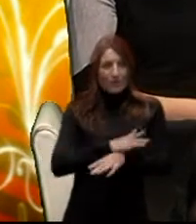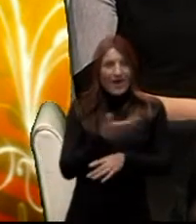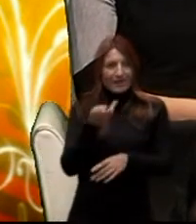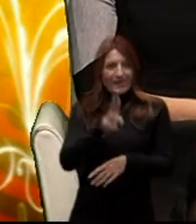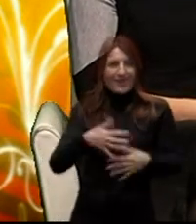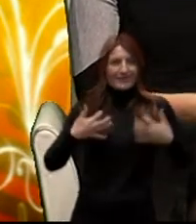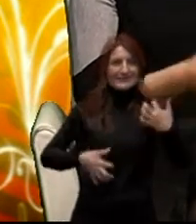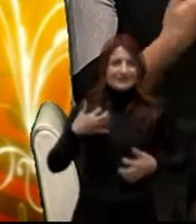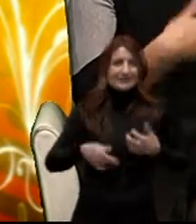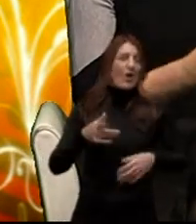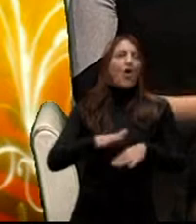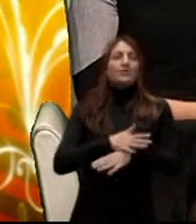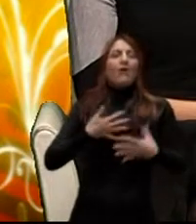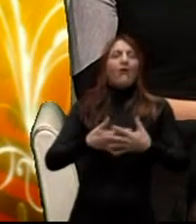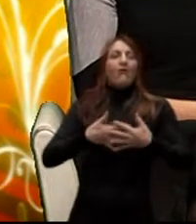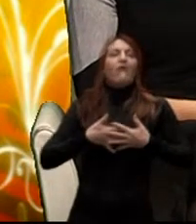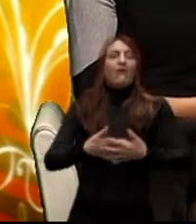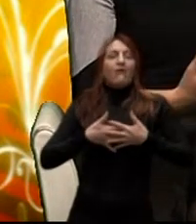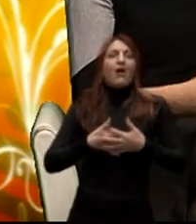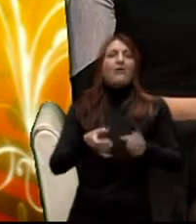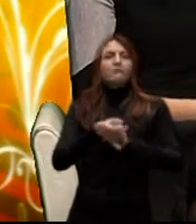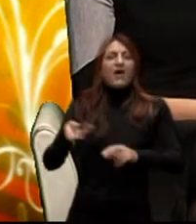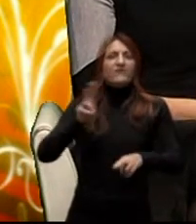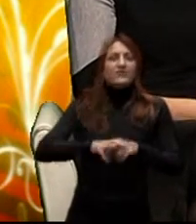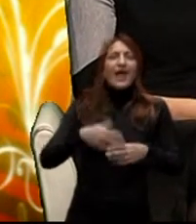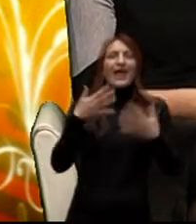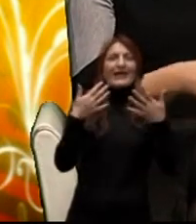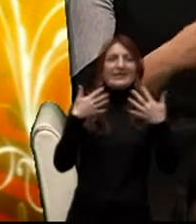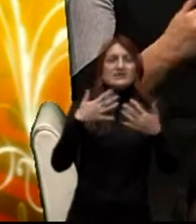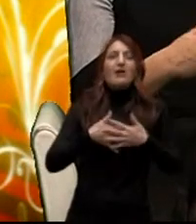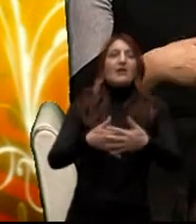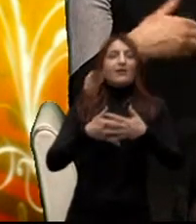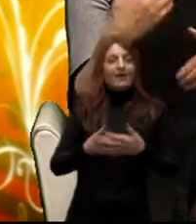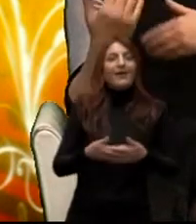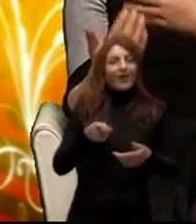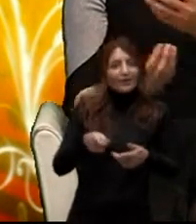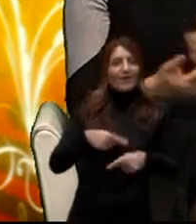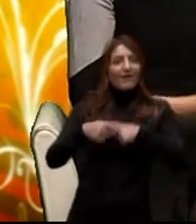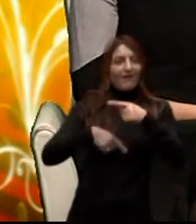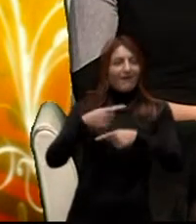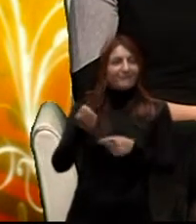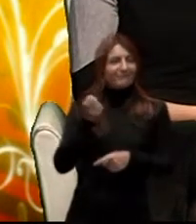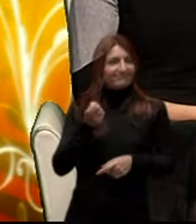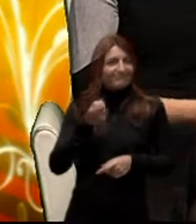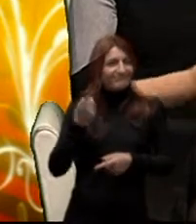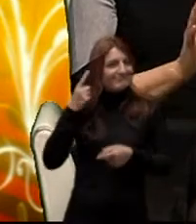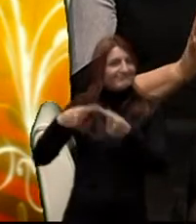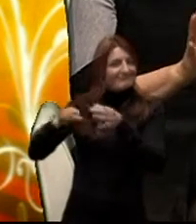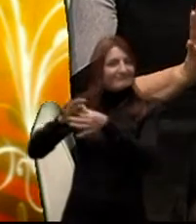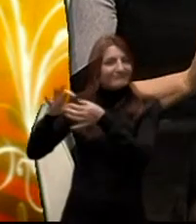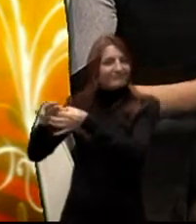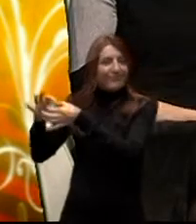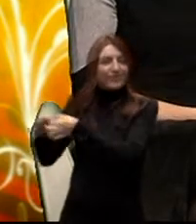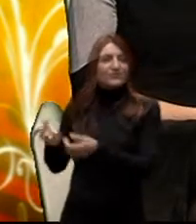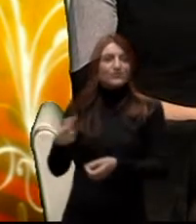disanje ubrzano, da imamo veći broj udisa, da imamo više kisika i tako opet se pokreće jedan cijeli mehanizam. Znači to je ono što